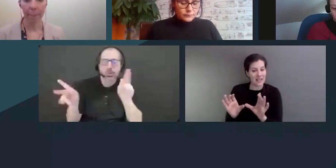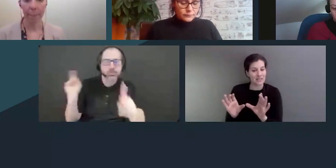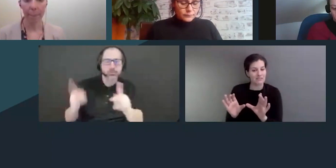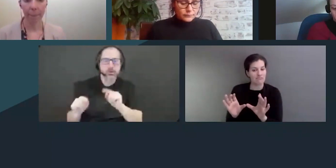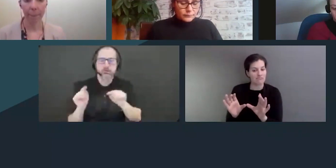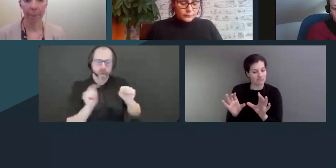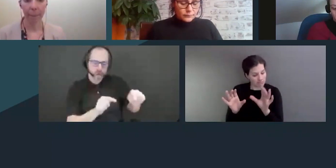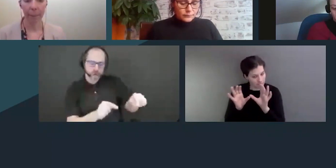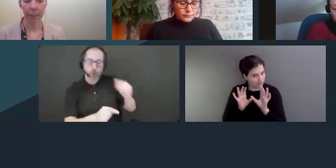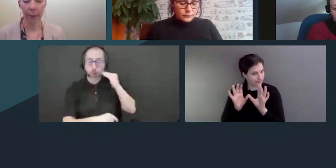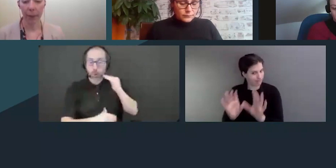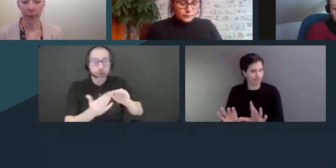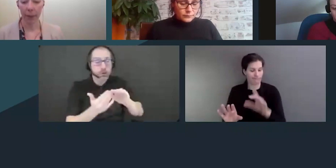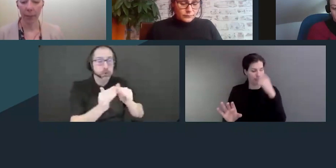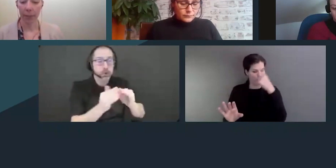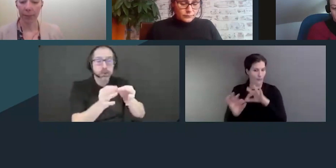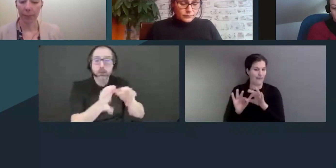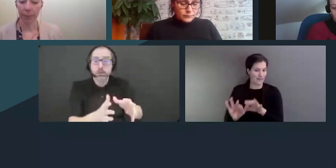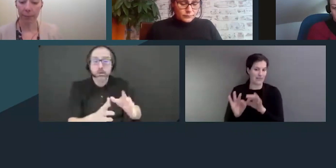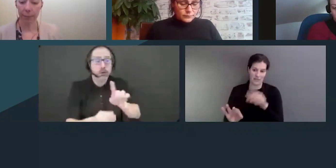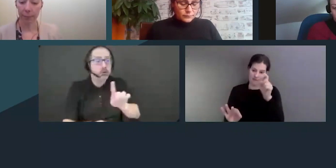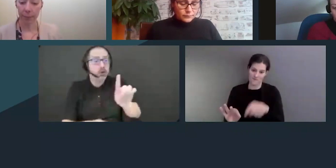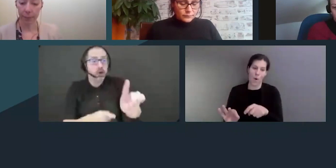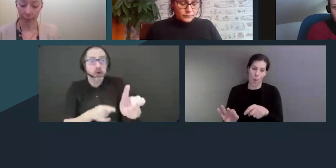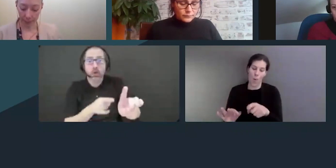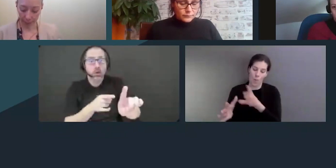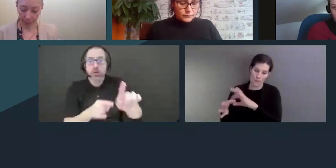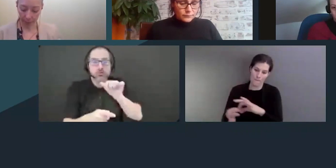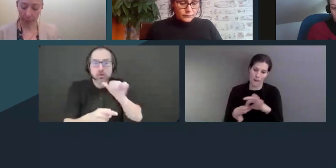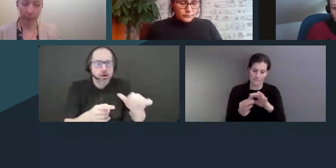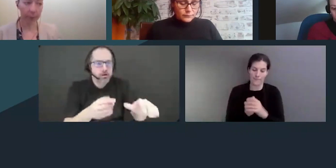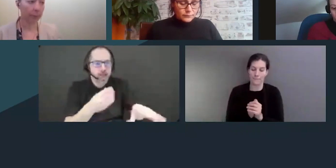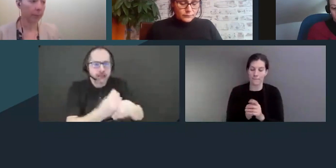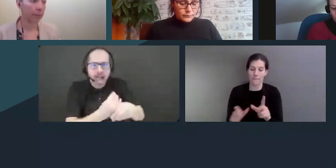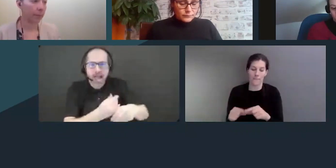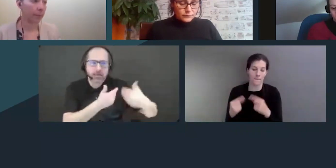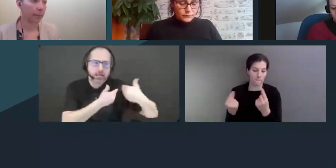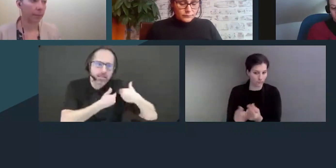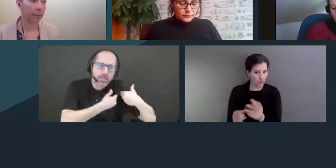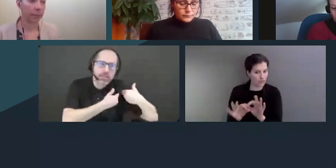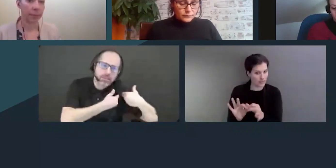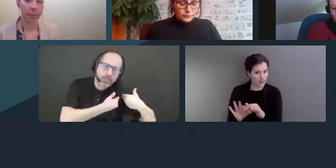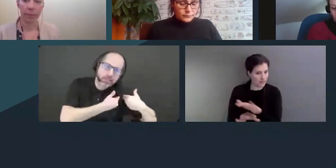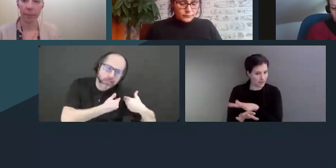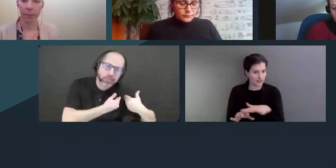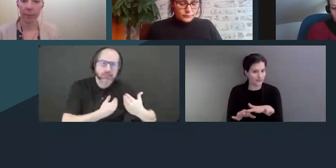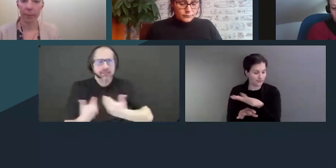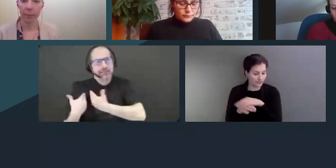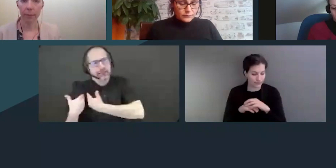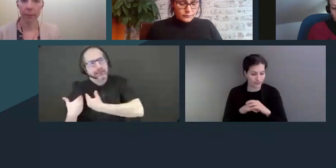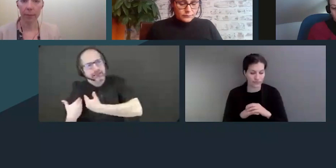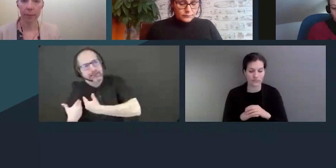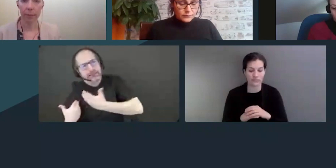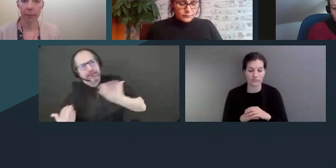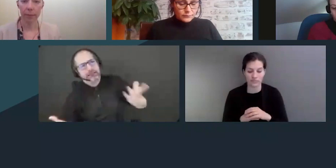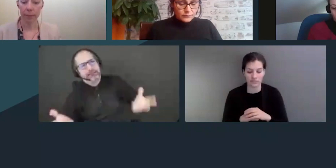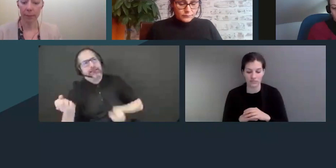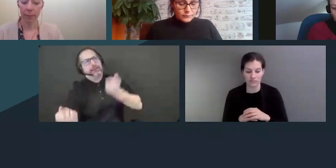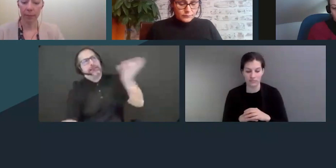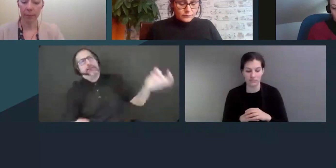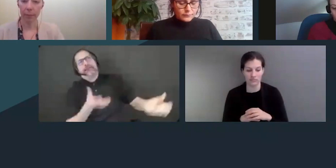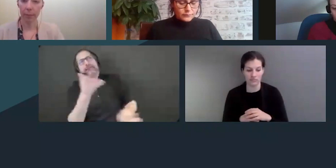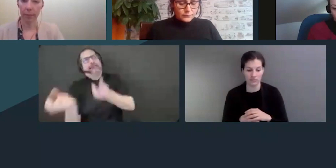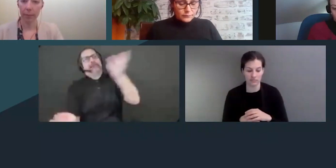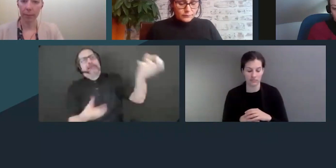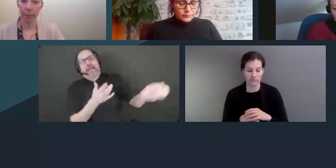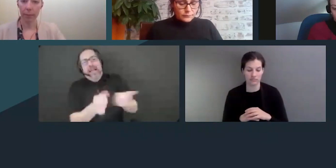juste ad hoc. C'est pas juste au cas où. Ce n'est pas des gens qui traitent des tâches ponctuelles. Ils cherchent